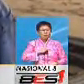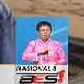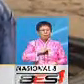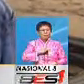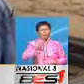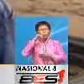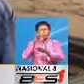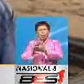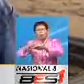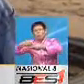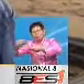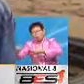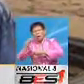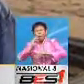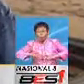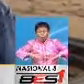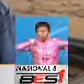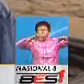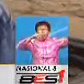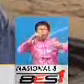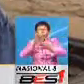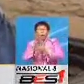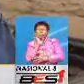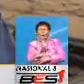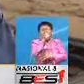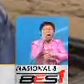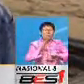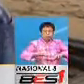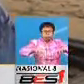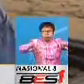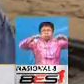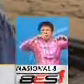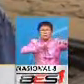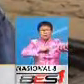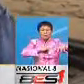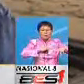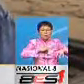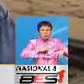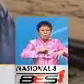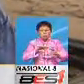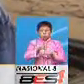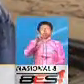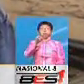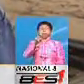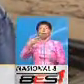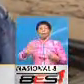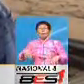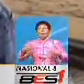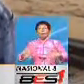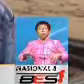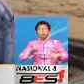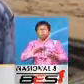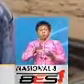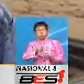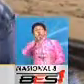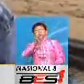Mak berjerit. Air naik dah. Di kabur. Air lacor naik dah. Saya pun tobik. Tobik kejut lah jadi. Jadi